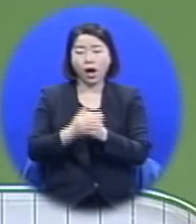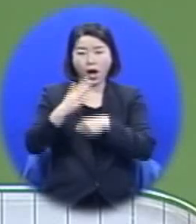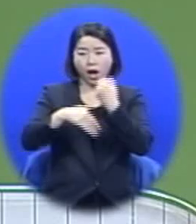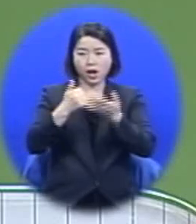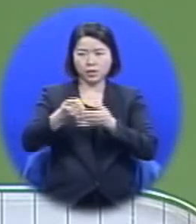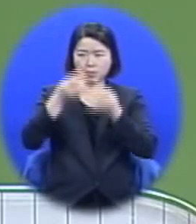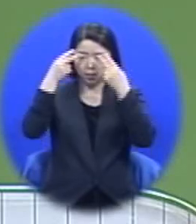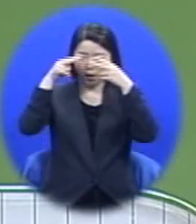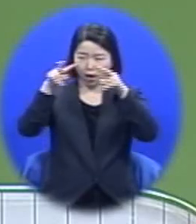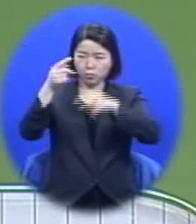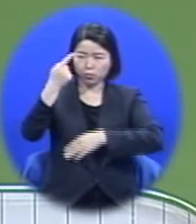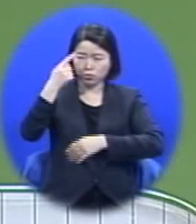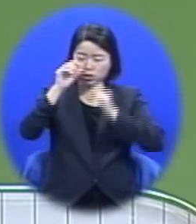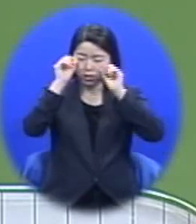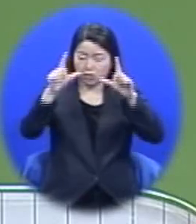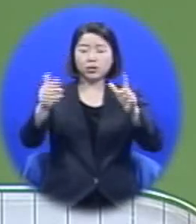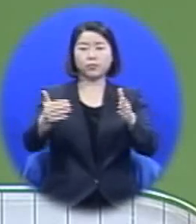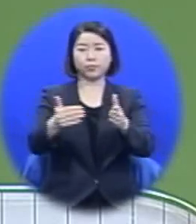뜨인 거예요